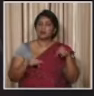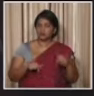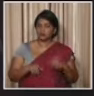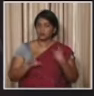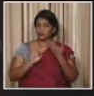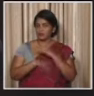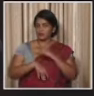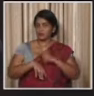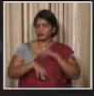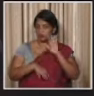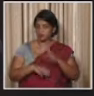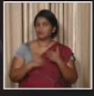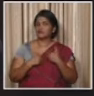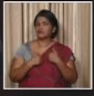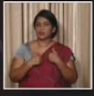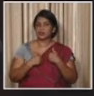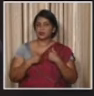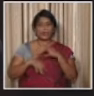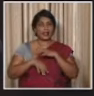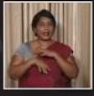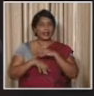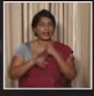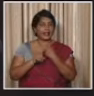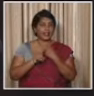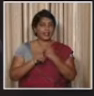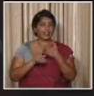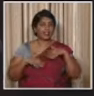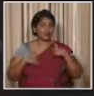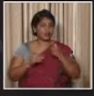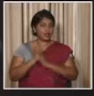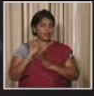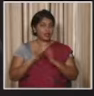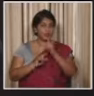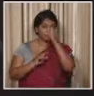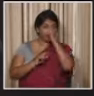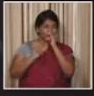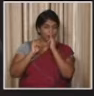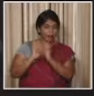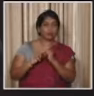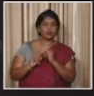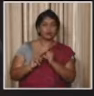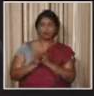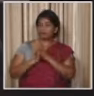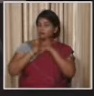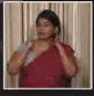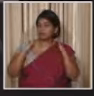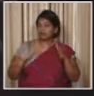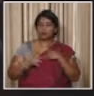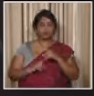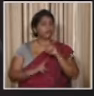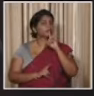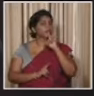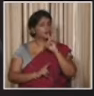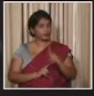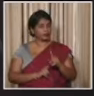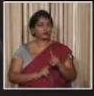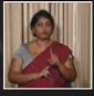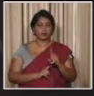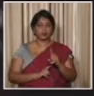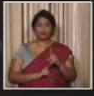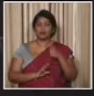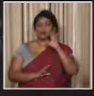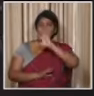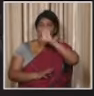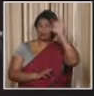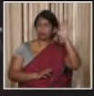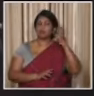pahugi awasthawedi api keheliya ramukkalla saukya amathiwaryage dushanayan gana api mahaparimaanen katha kala ratawal